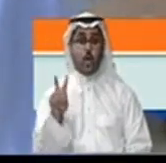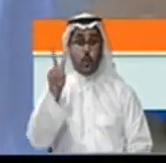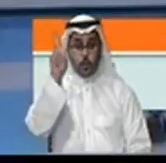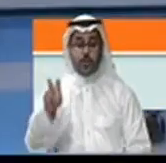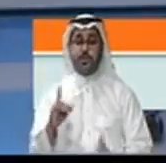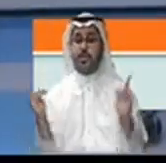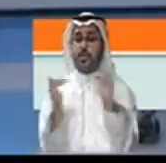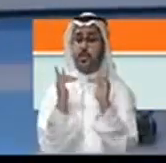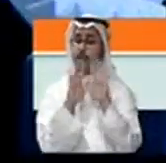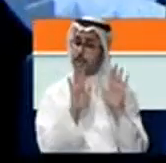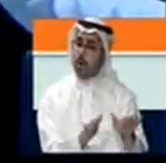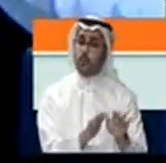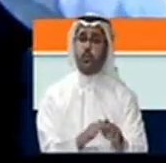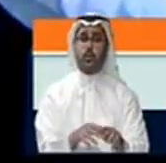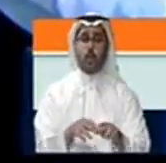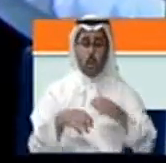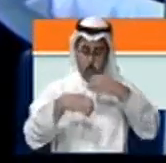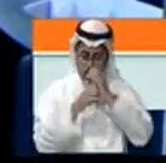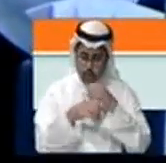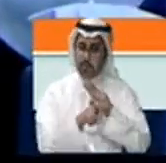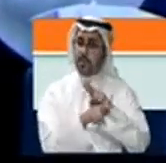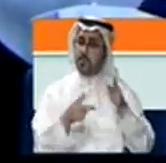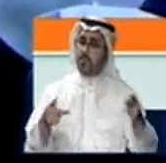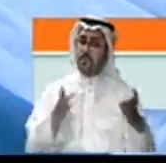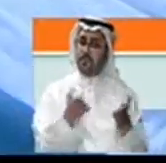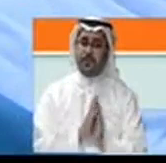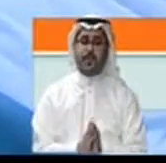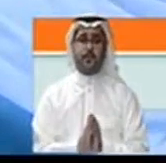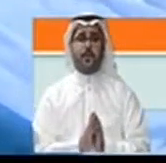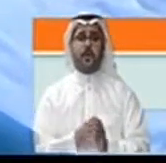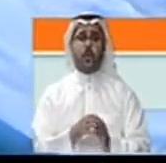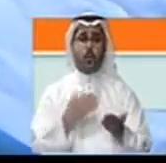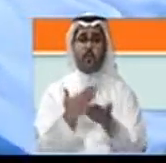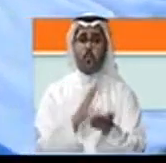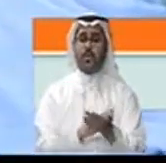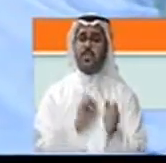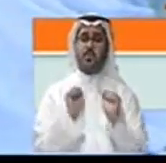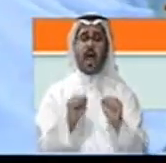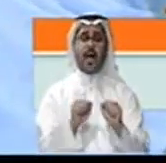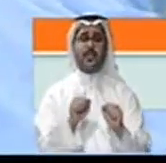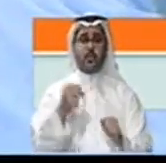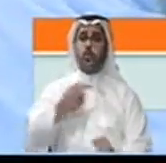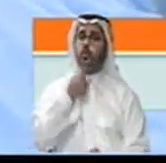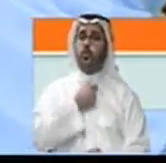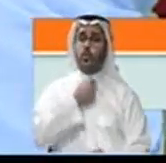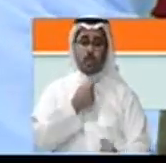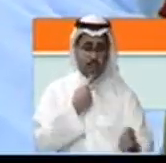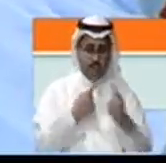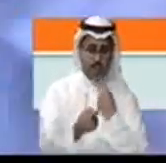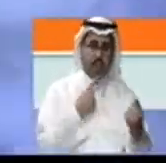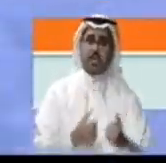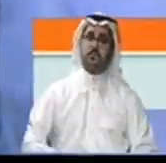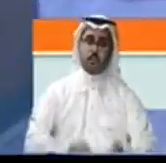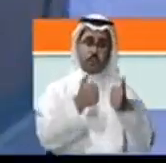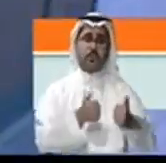320 سريرا ومختبرات بأحدث الأجهزة، إضافة إلى المترجم الصوتي للتحدث مع المريض بلغته